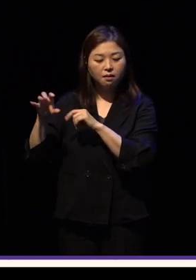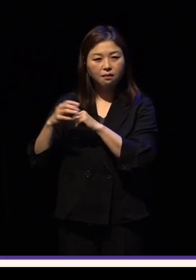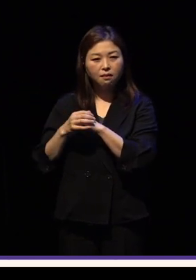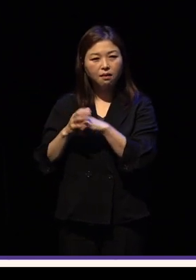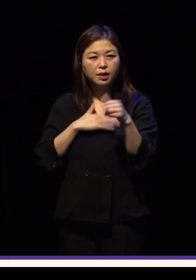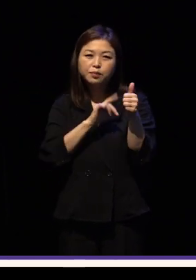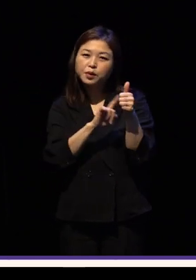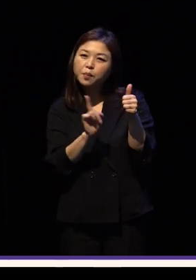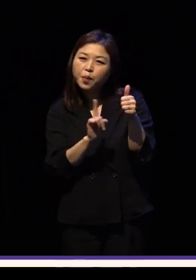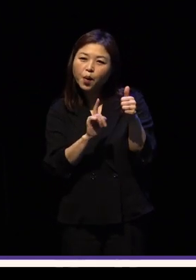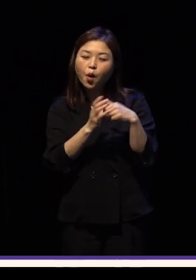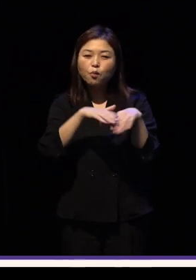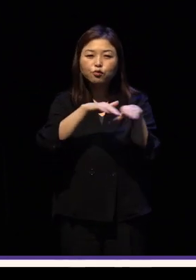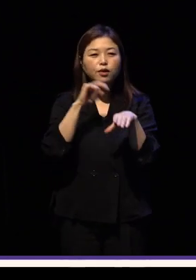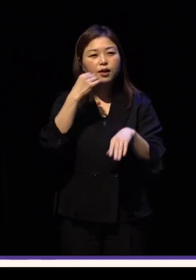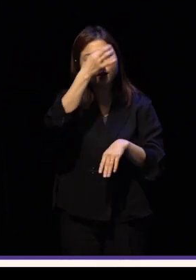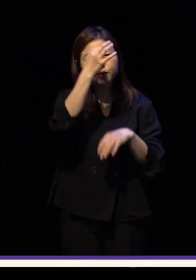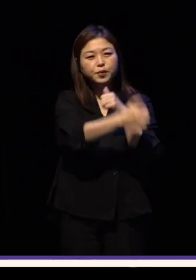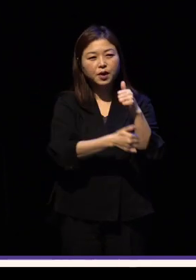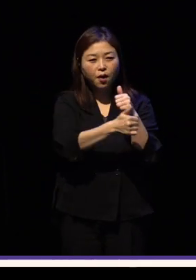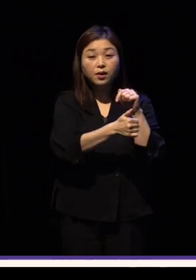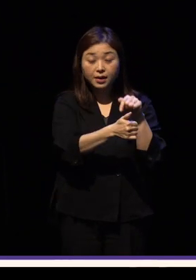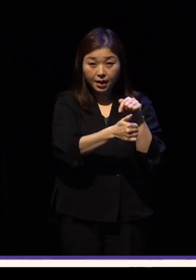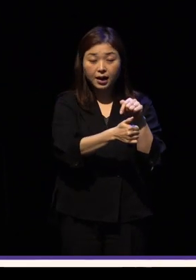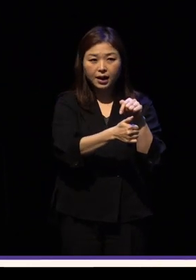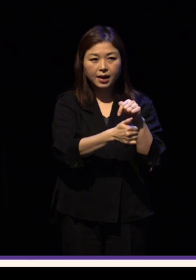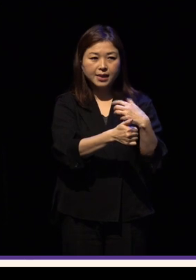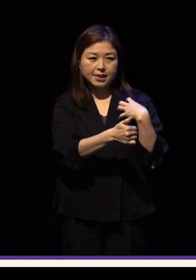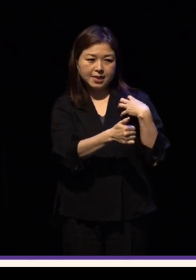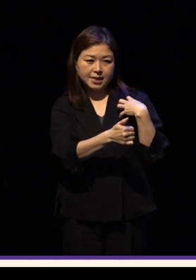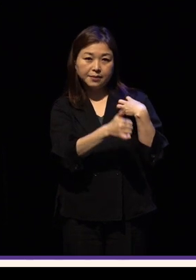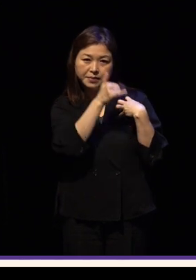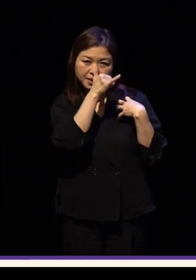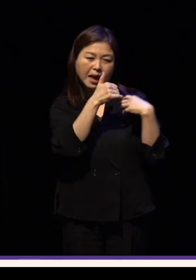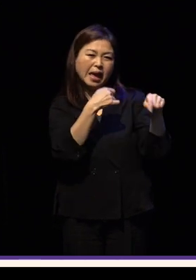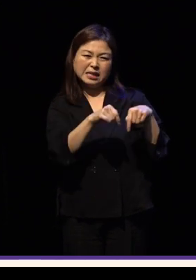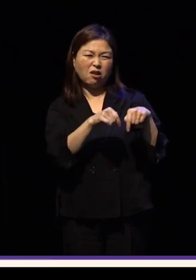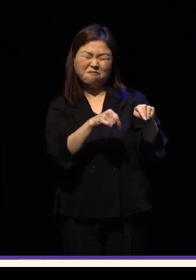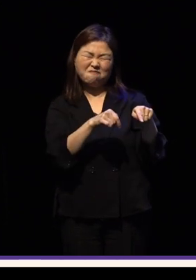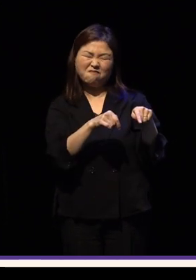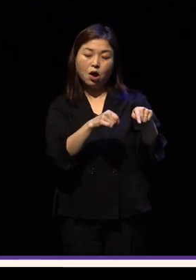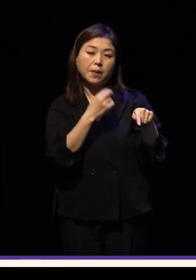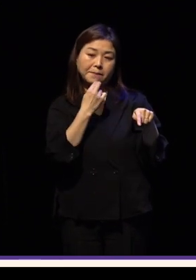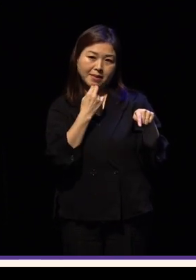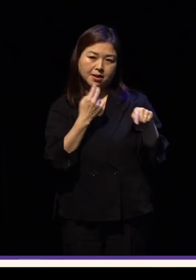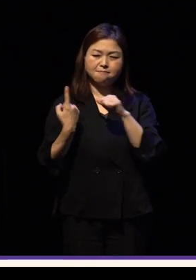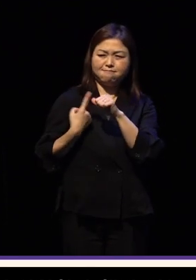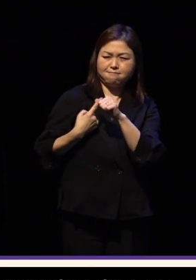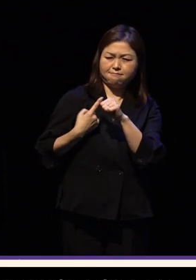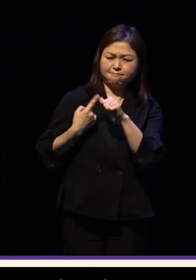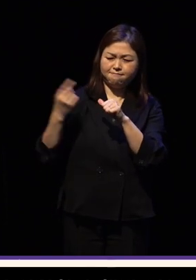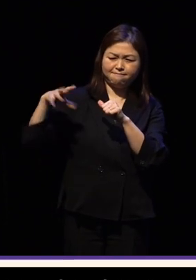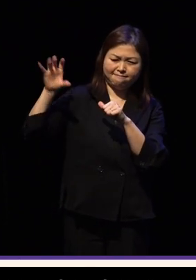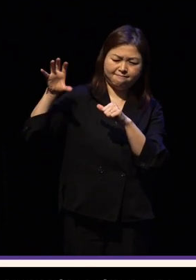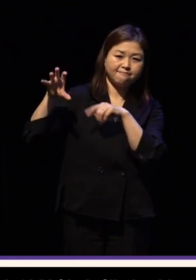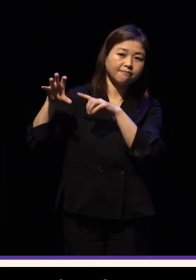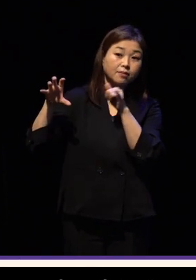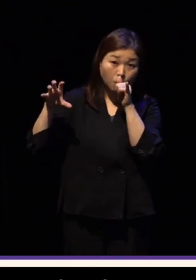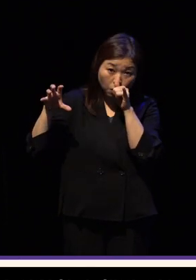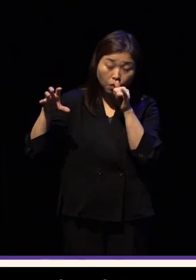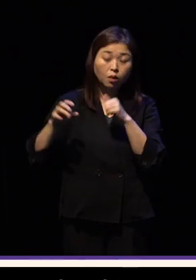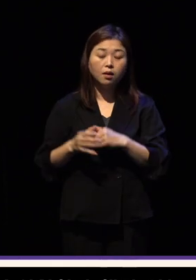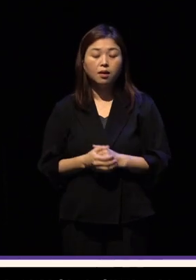우리 문화예술위원회가 책임 있는 행정을 하지 않는다 하는 비난의 글도 올라왔고